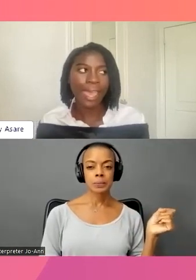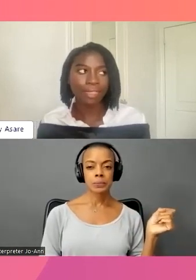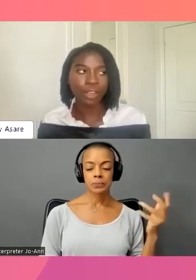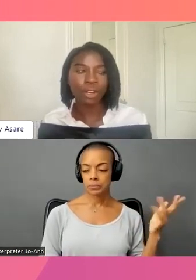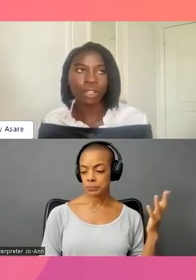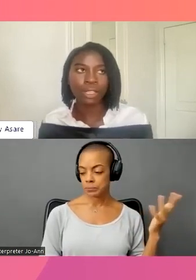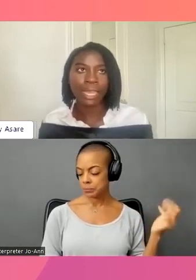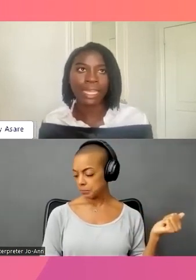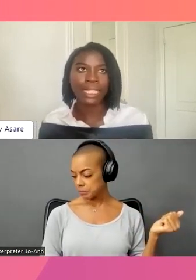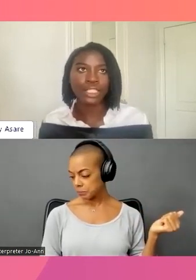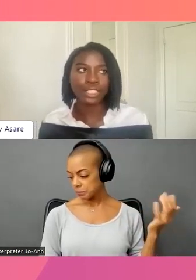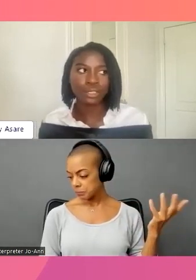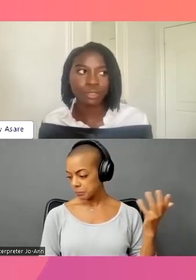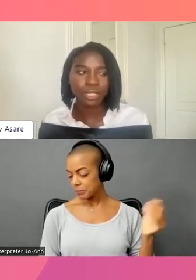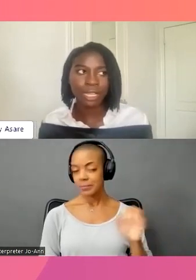évoqué